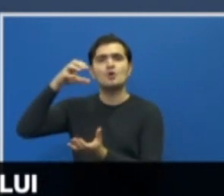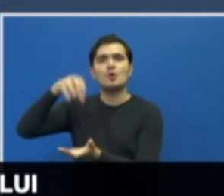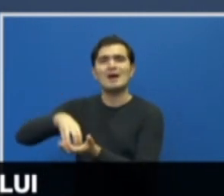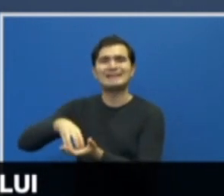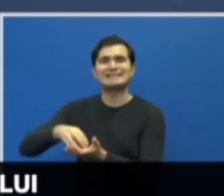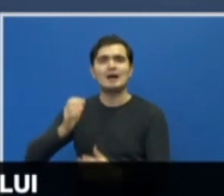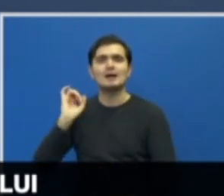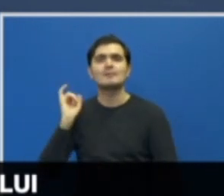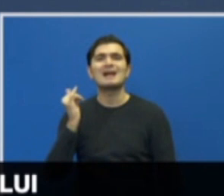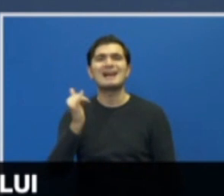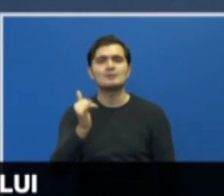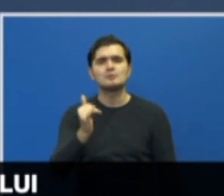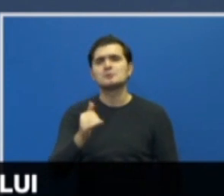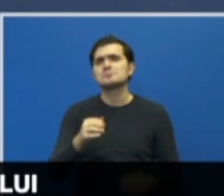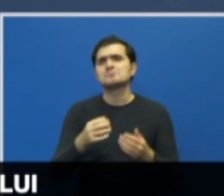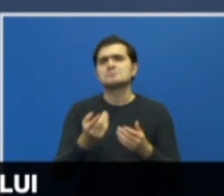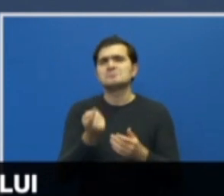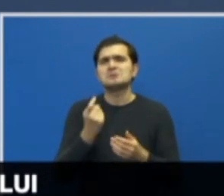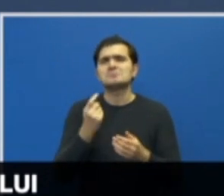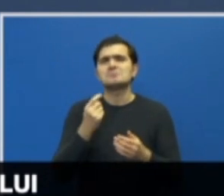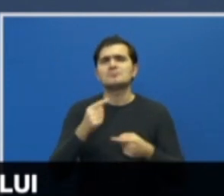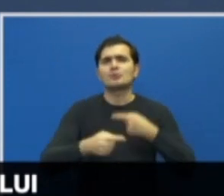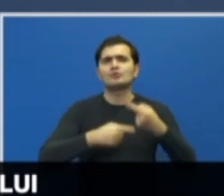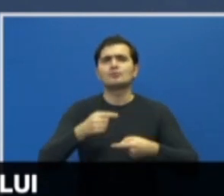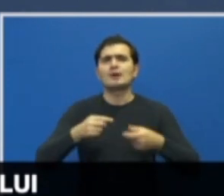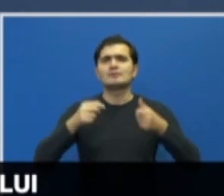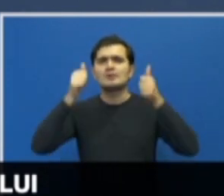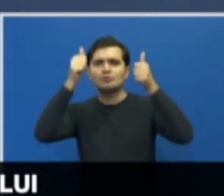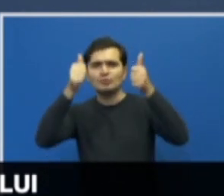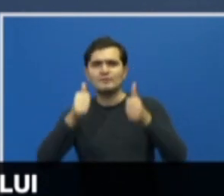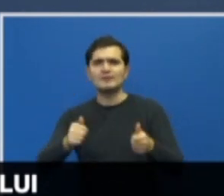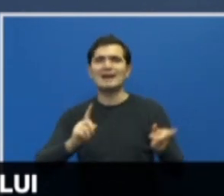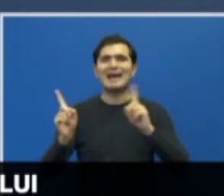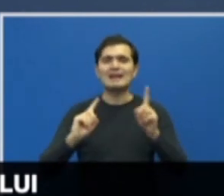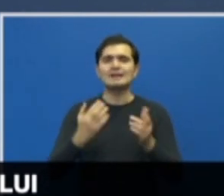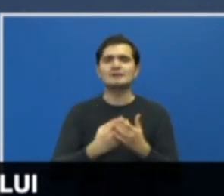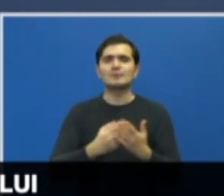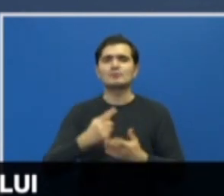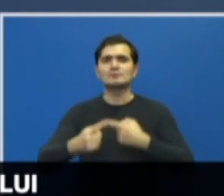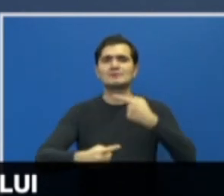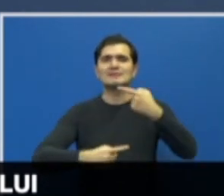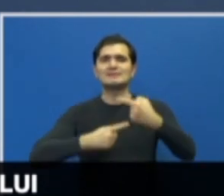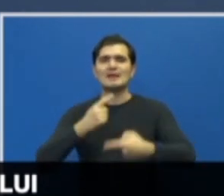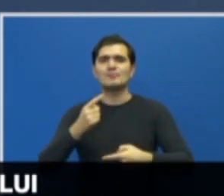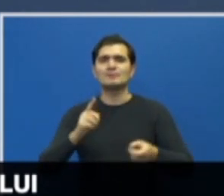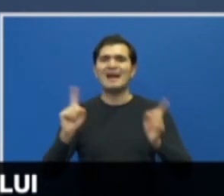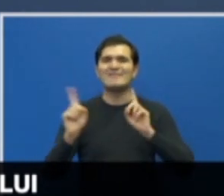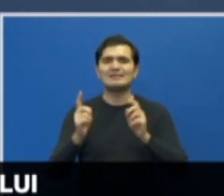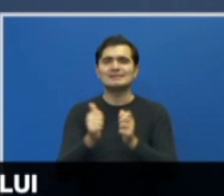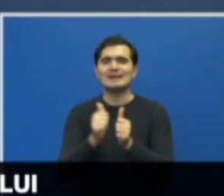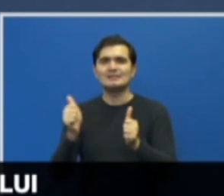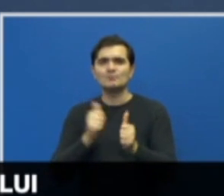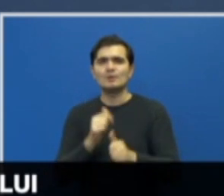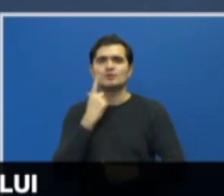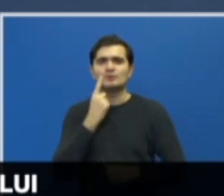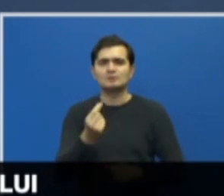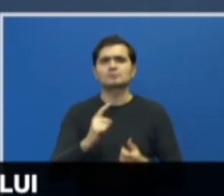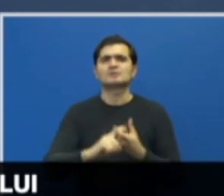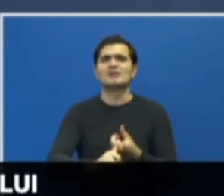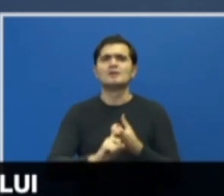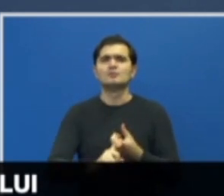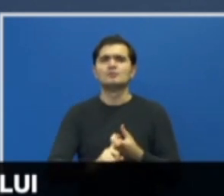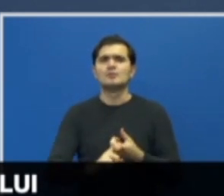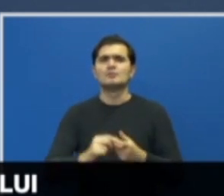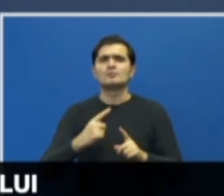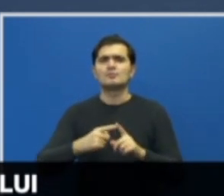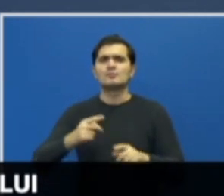a procedurilor de notificare a alertelor în cadrul sistemului de avertizare timpurie și răspuns instituit în legătură cu